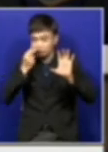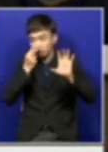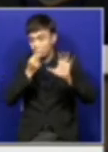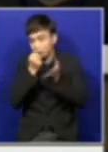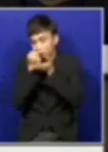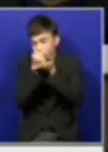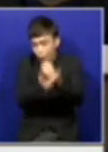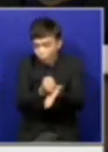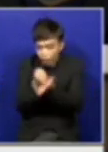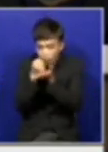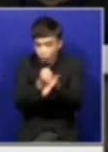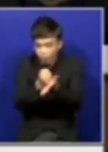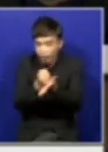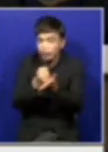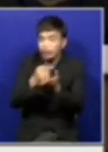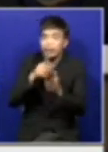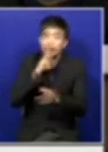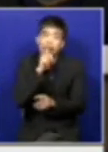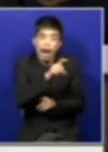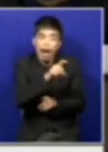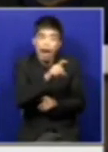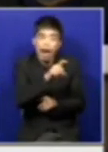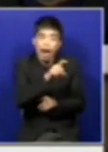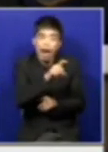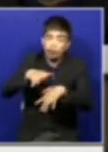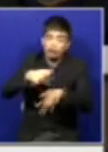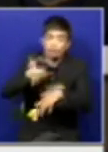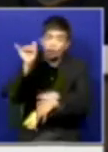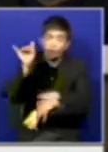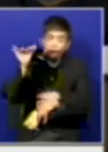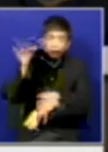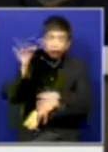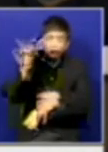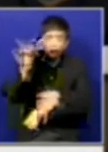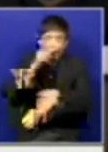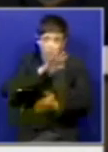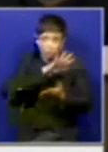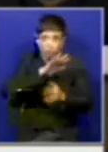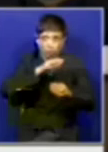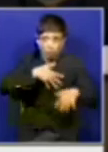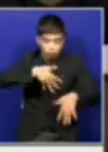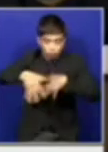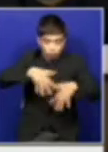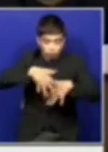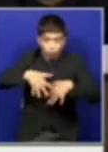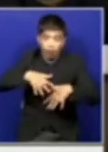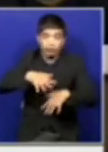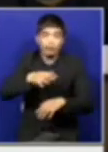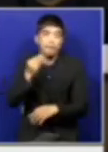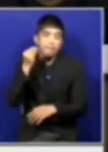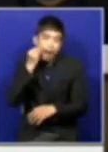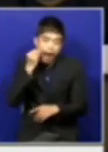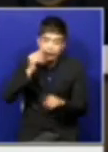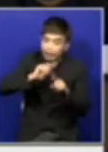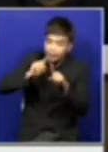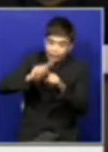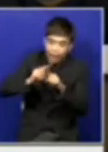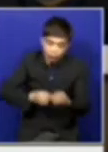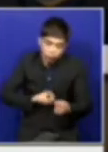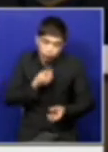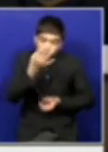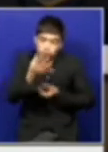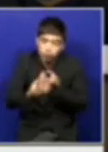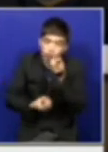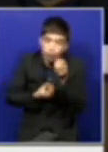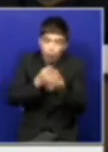เห็นของชาติวันนี้ครับอย่างเช่น 1. รัฐบาลนี่จะ